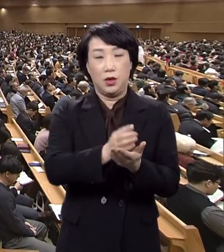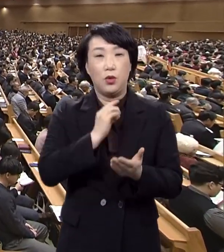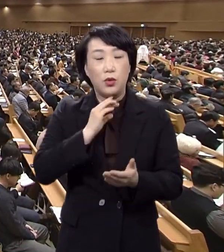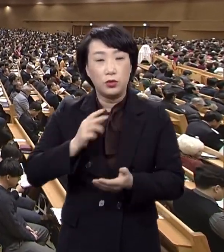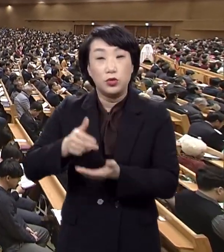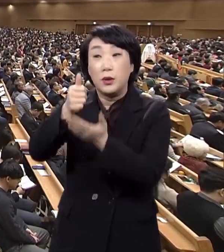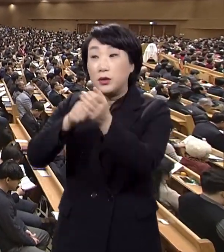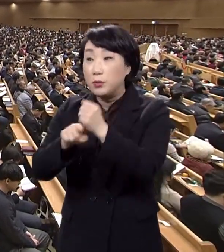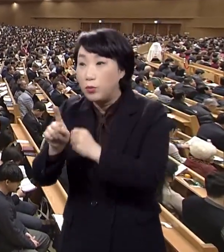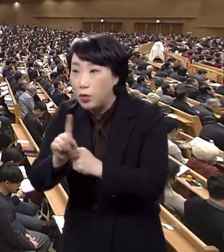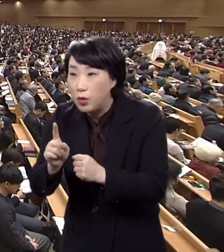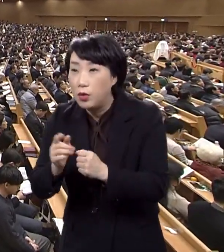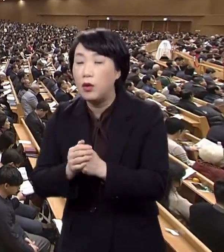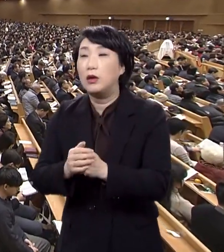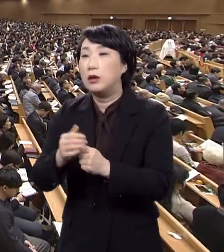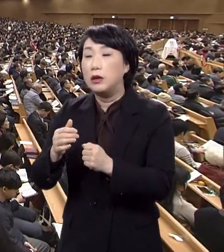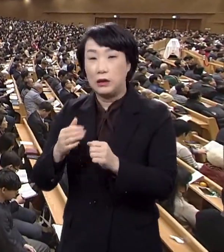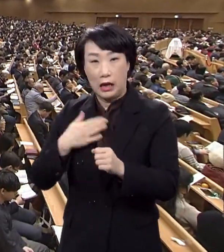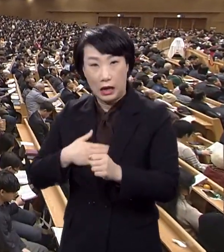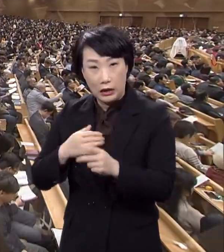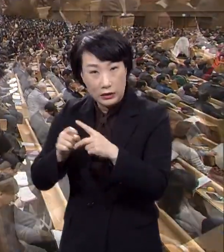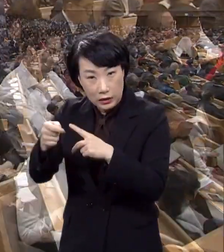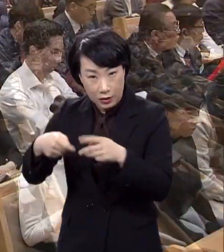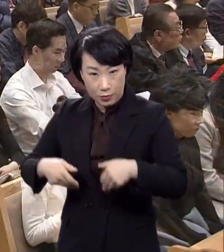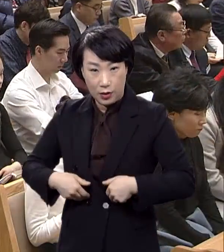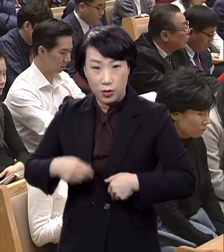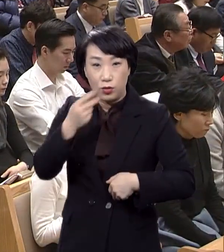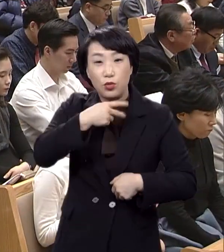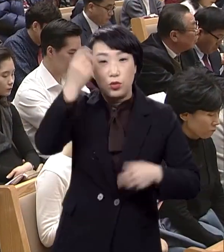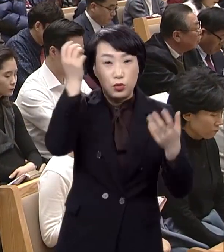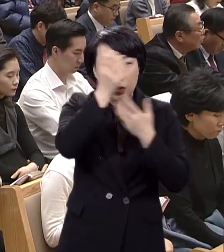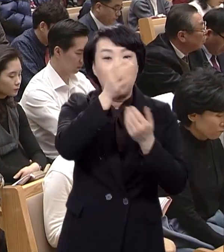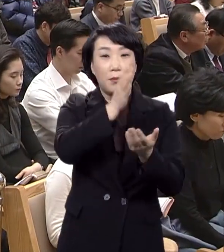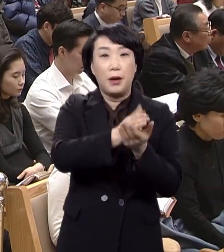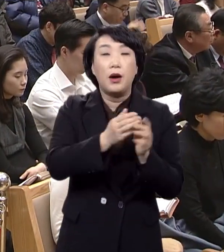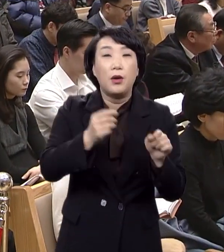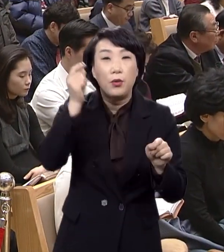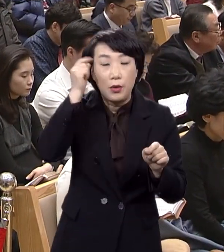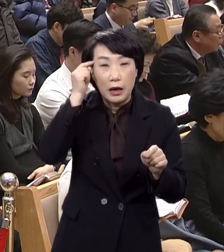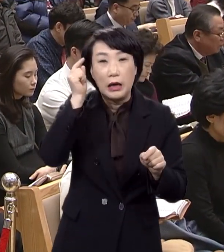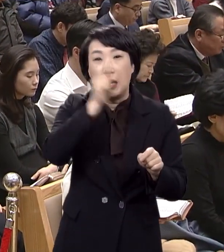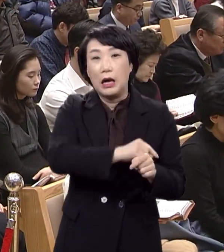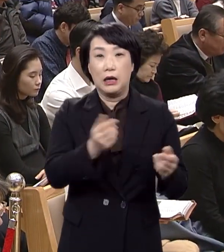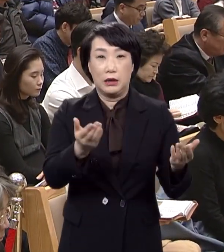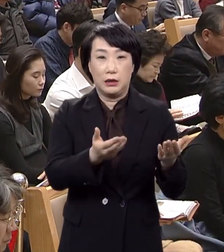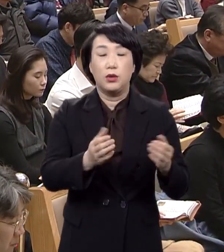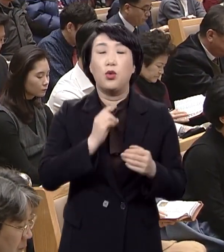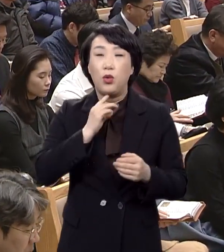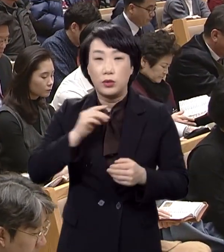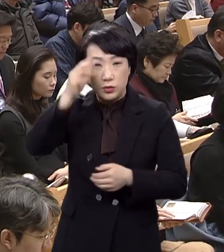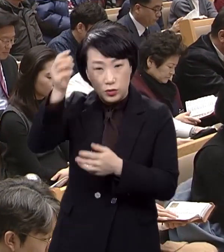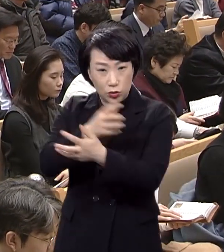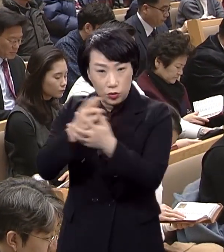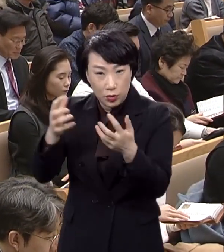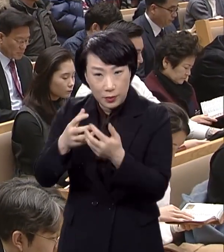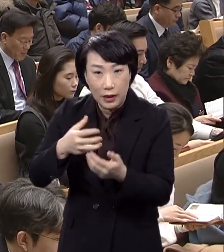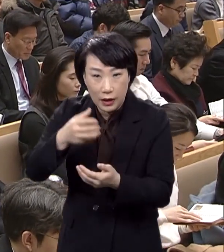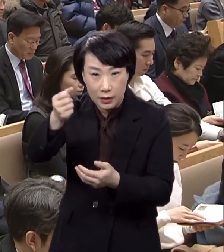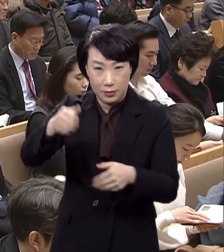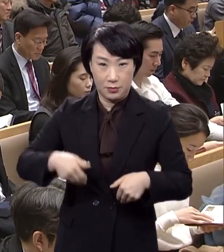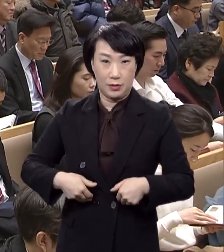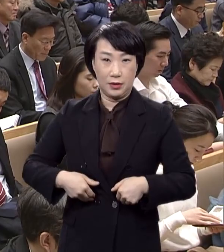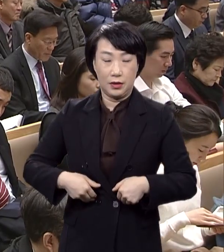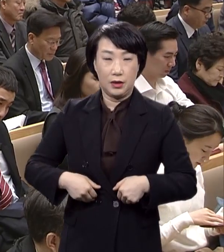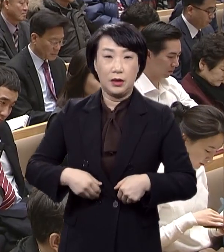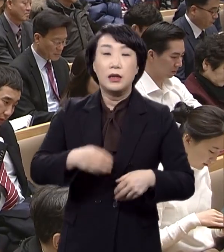오직 주의 뜻이 무엇인가 이해하라. 술 취하지 말라. 이는 방탕한 것이니 오직 성령의 충만을